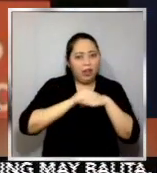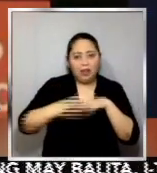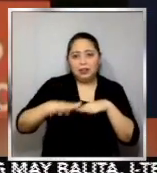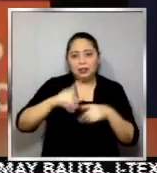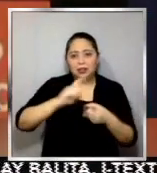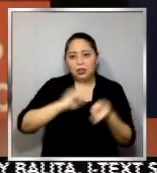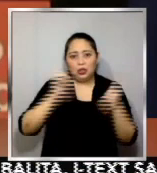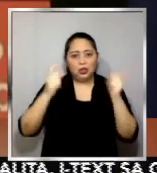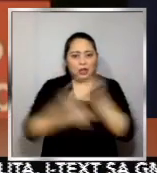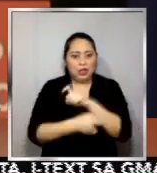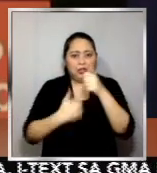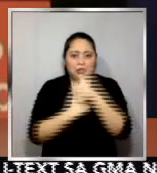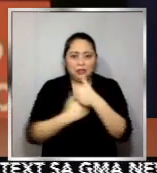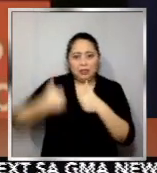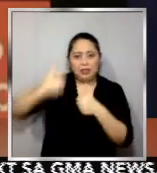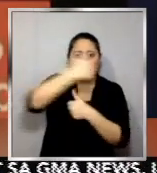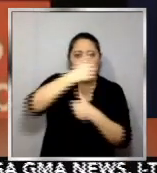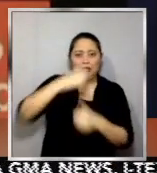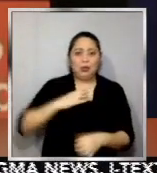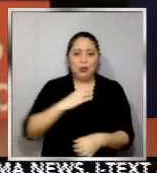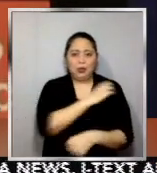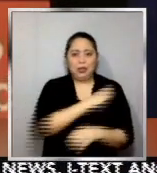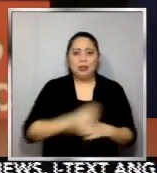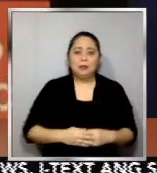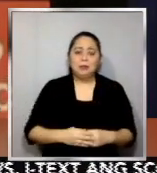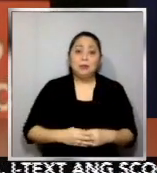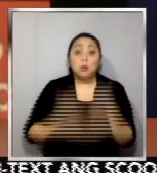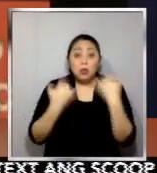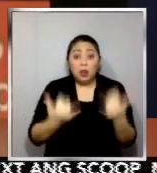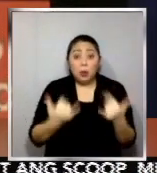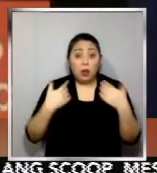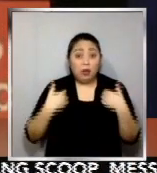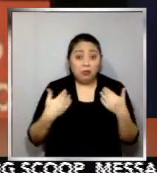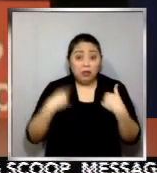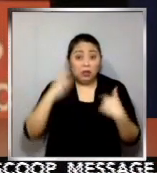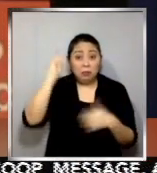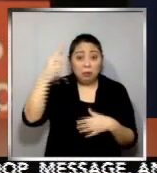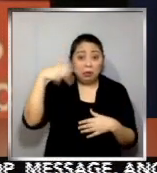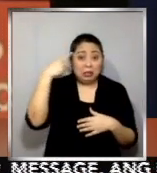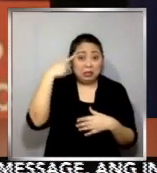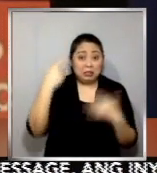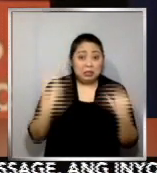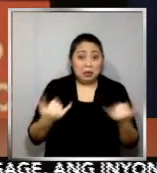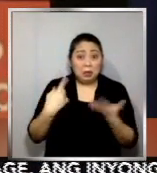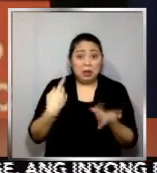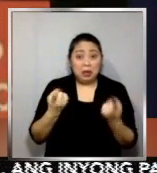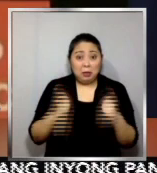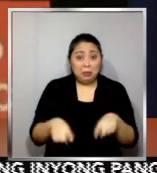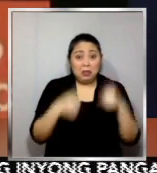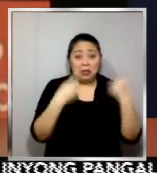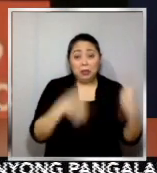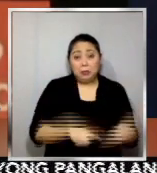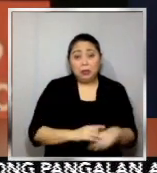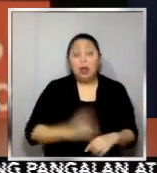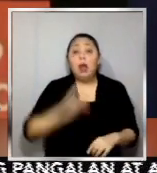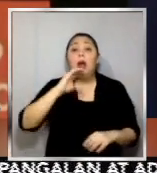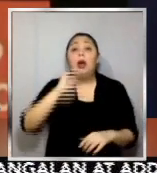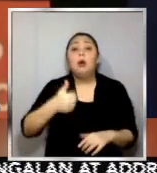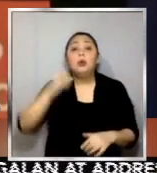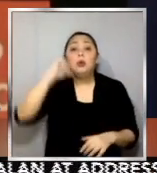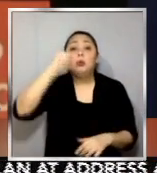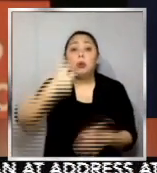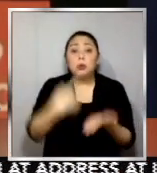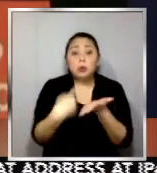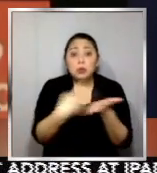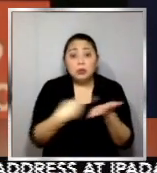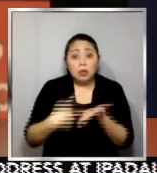politikang nangyayari ngayon, paano madidiscuss ang budget bukas? Kung magiging issue, sino sa kanila ang namumuno? Yan po ang